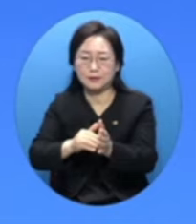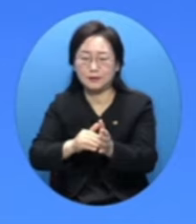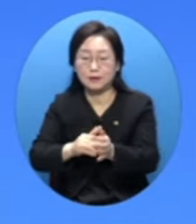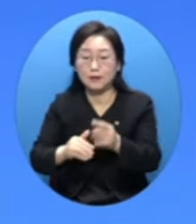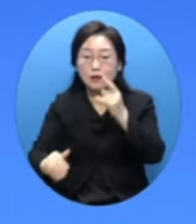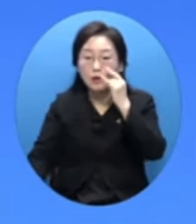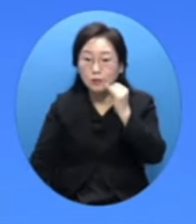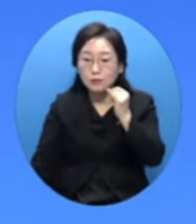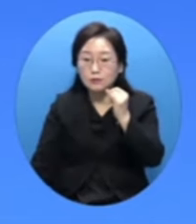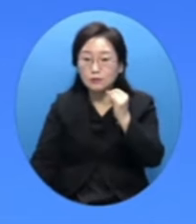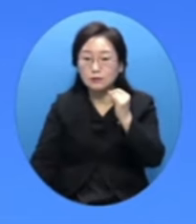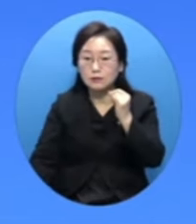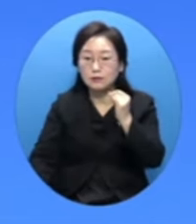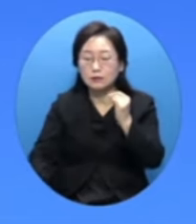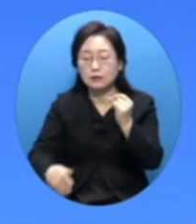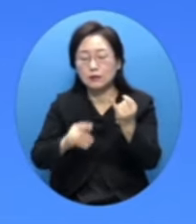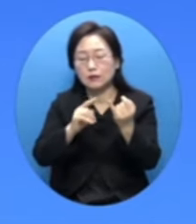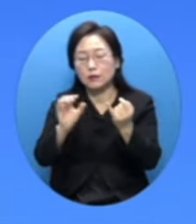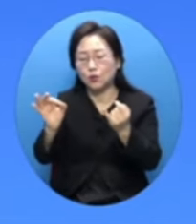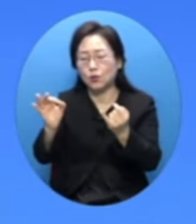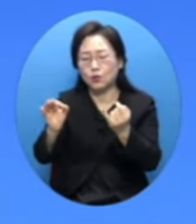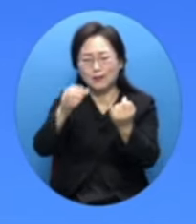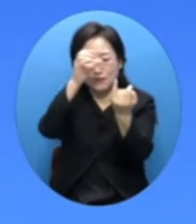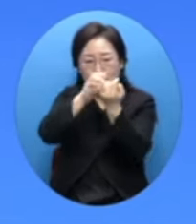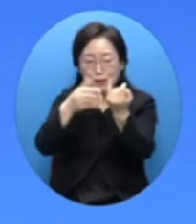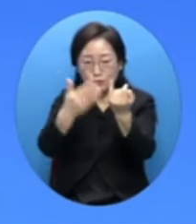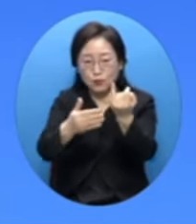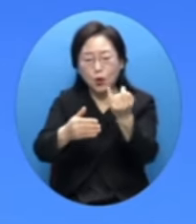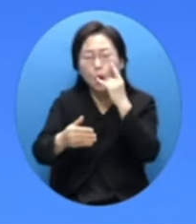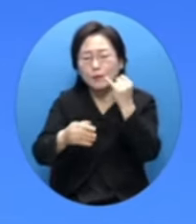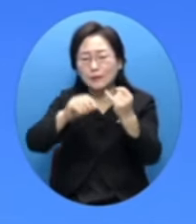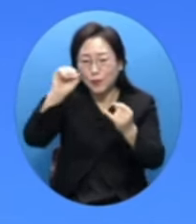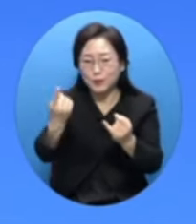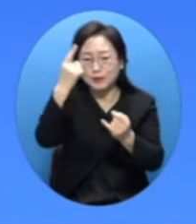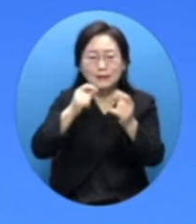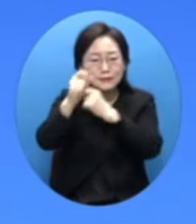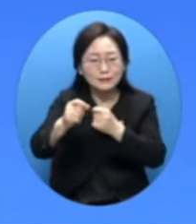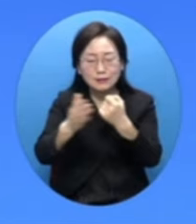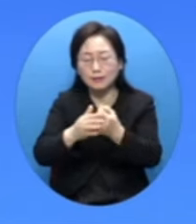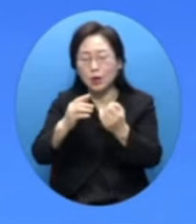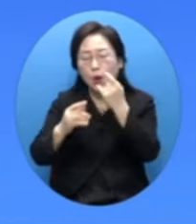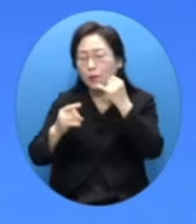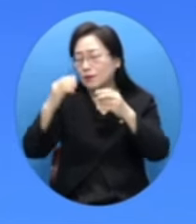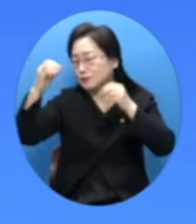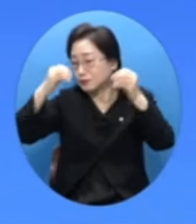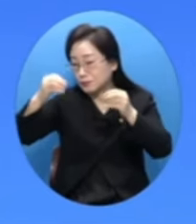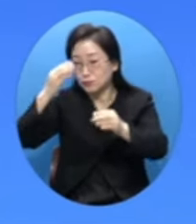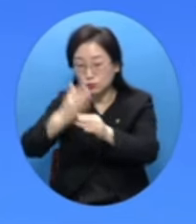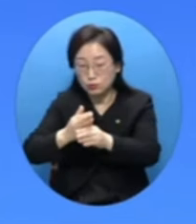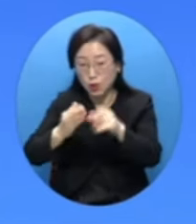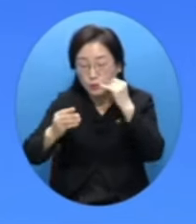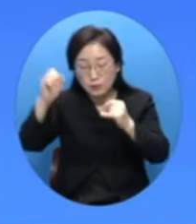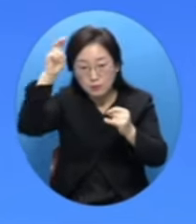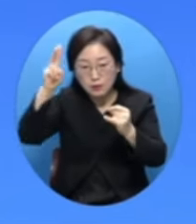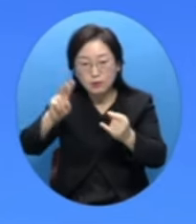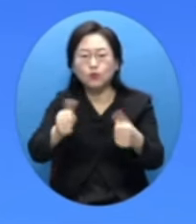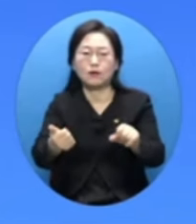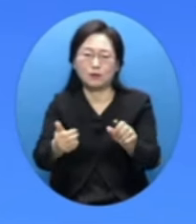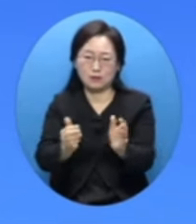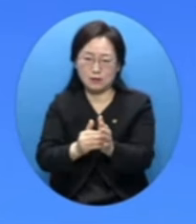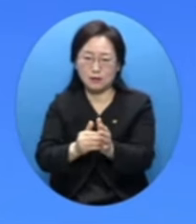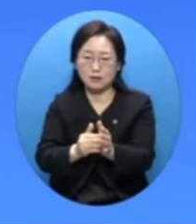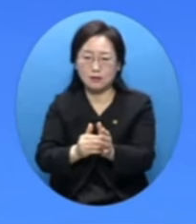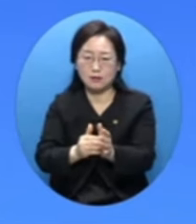어머니가 자기 금전을 많이 손입혔기 때문에 어머니가 대화를 하지 못하고 있는 관계 속에서 어머니가 터벅터벅 돌아가시는데 이모가